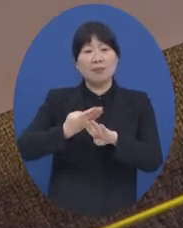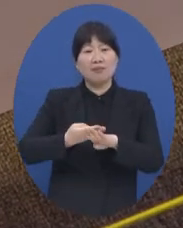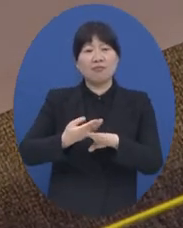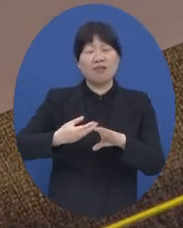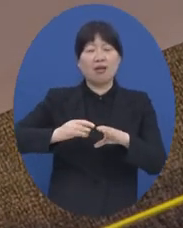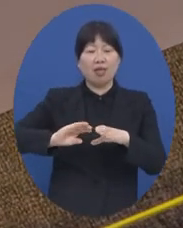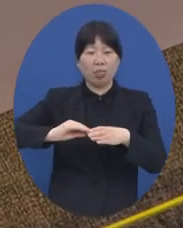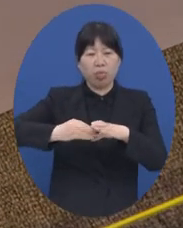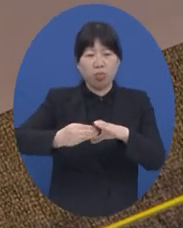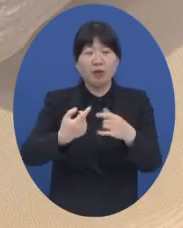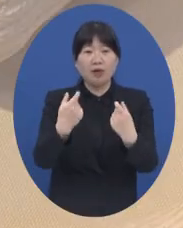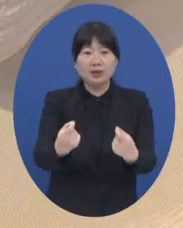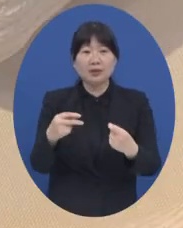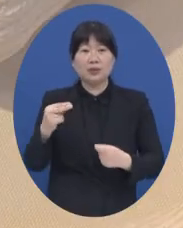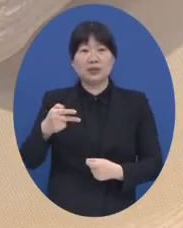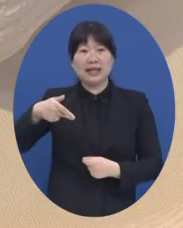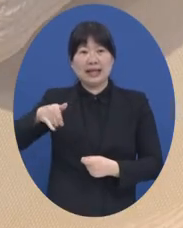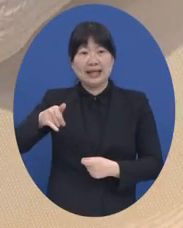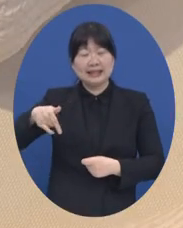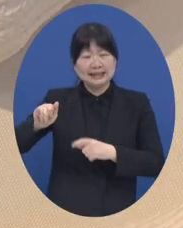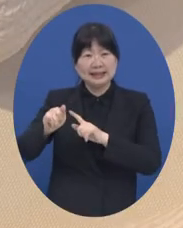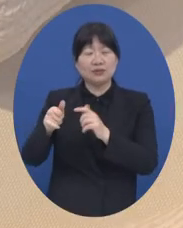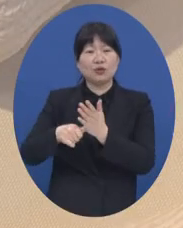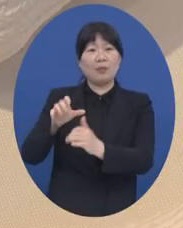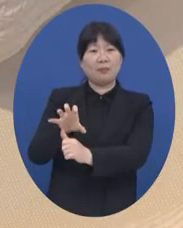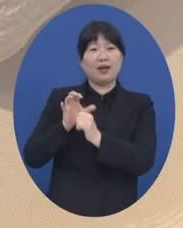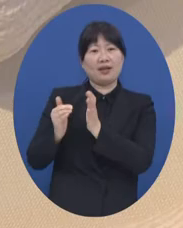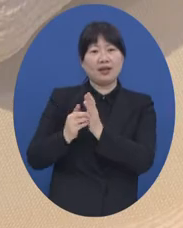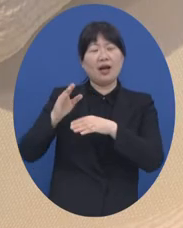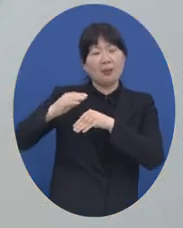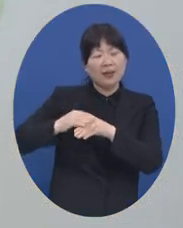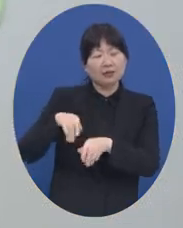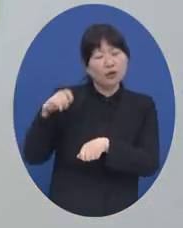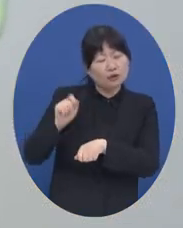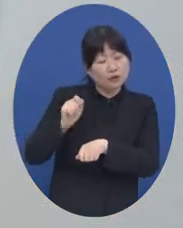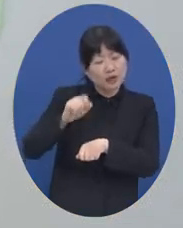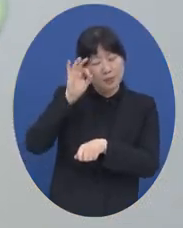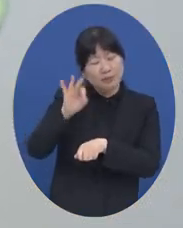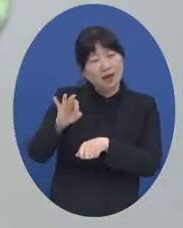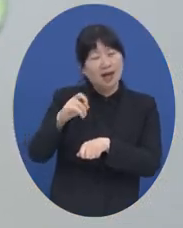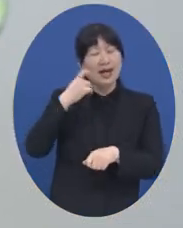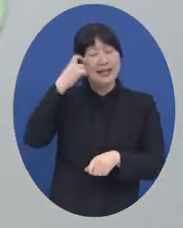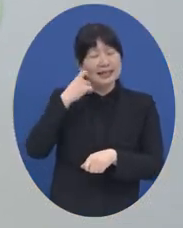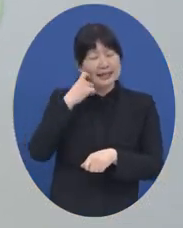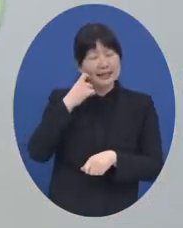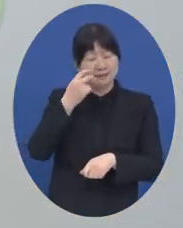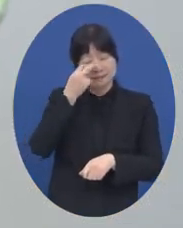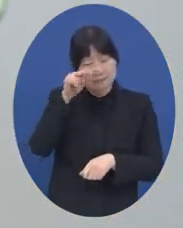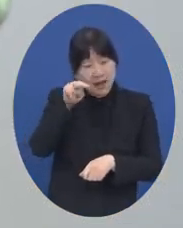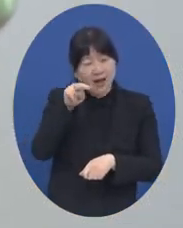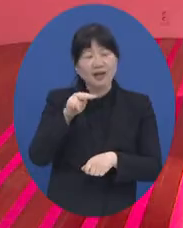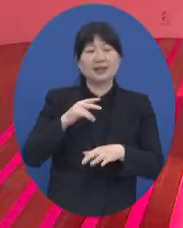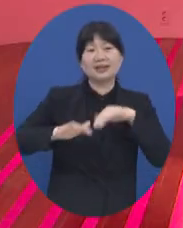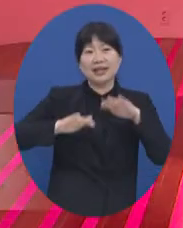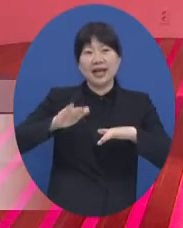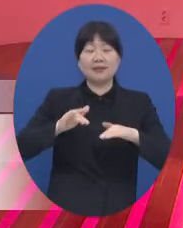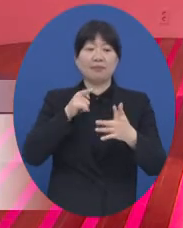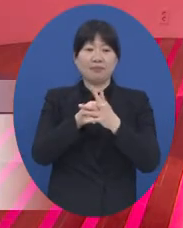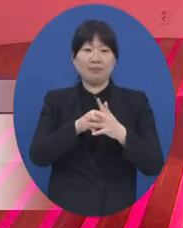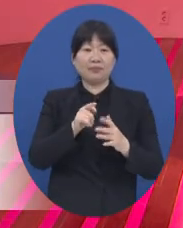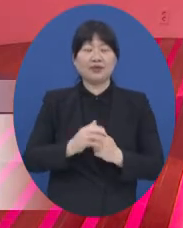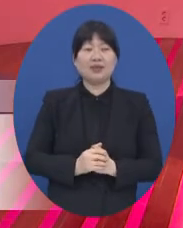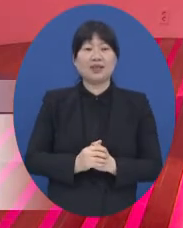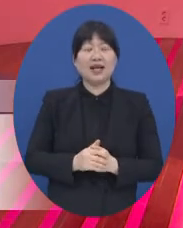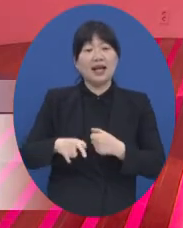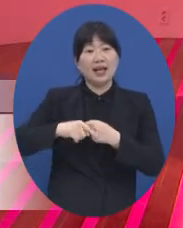작품은 사실 도자기 재질로 만들어졌는데 만져보고 두드려보면서 시각과 촉각의 차이를 알수 있습니다. 저학년